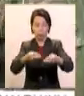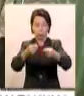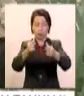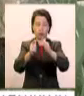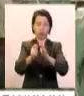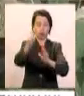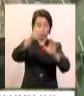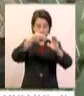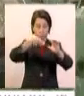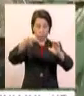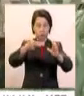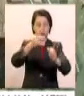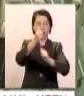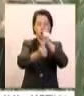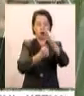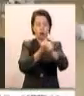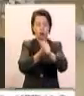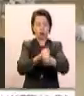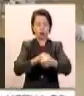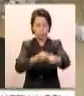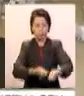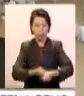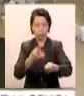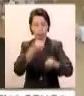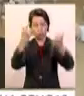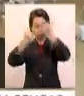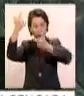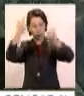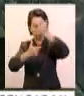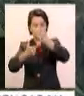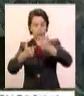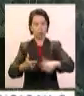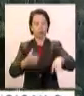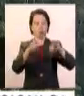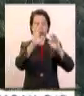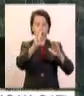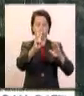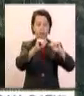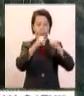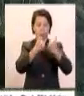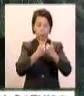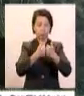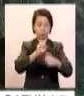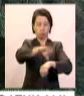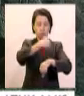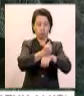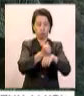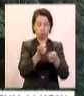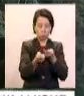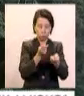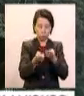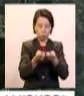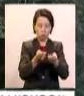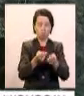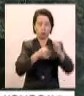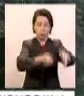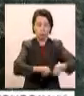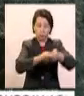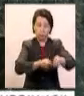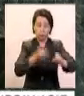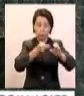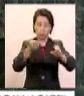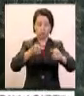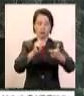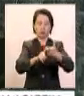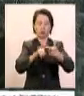tinggi itu termasuk alam sekitar, pertanian dan pelancongan. 6 persatuan terlibat ialah Pertubuhan Pengusaha Pertanian Cameron